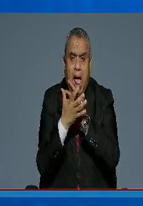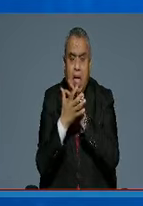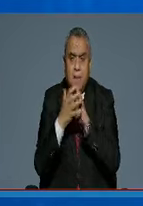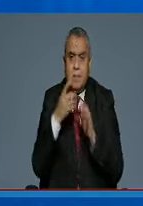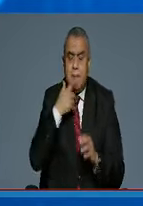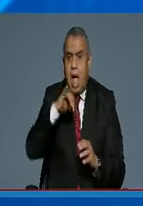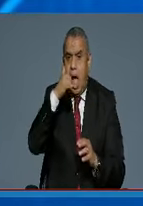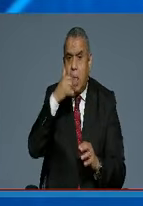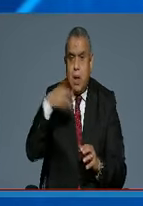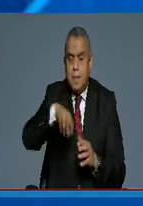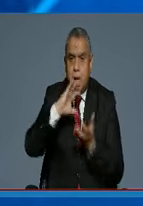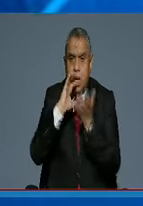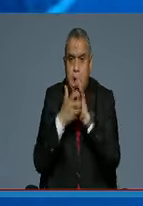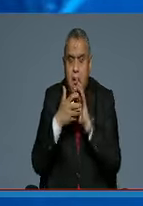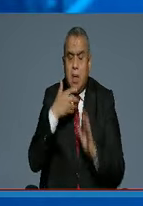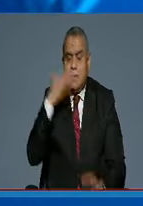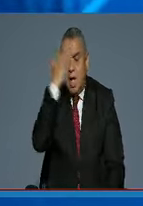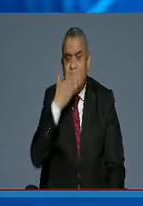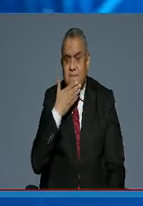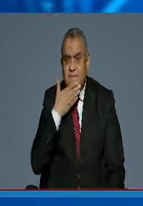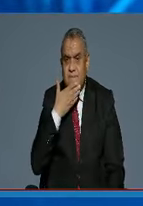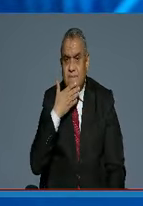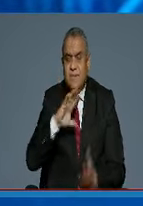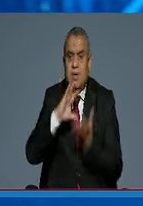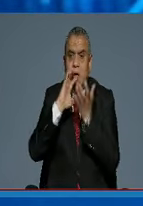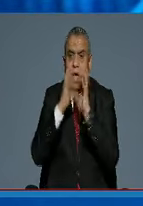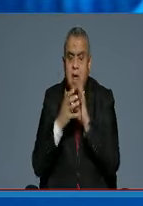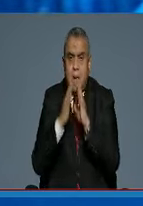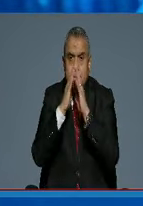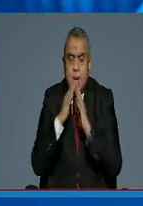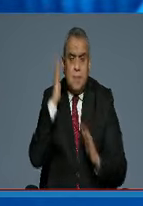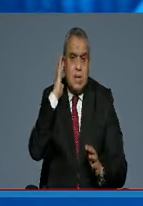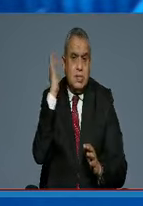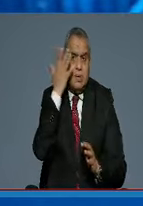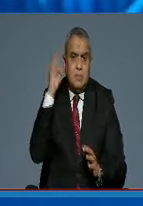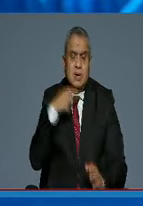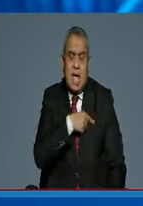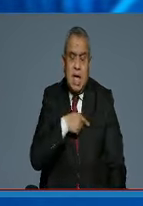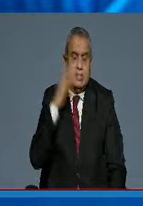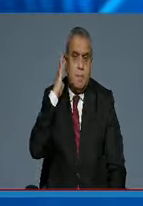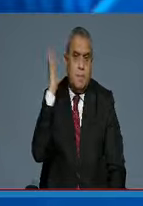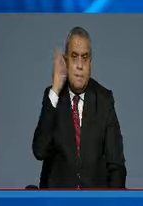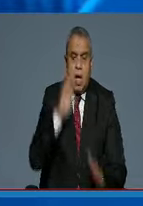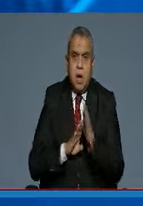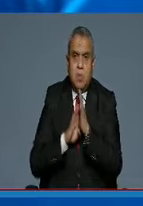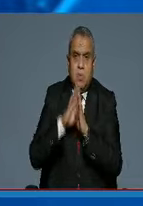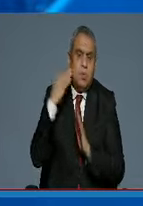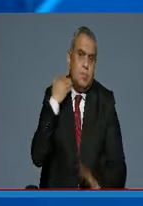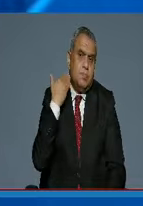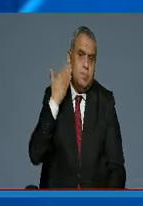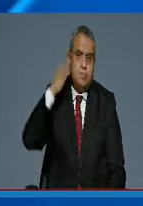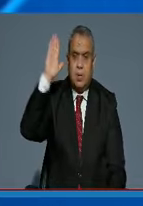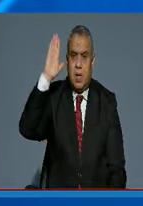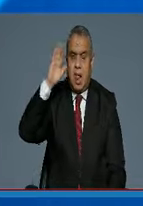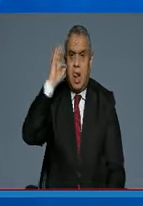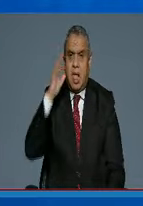العربي للعلم الافريقي لكره القدم المصريه وسمعتها واسمها وشكلها صوره رائعه على